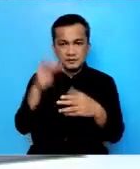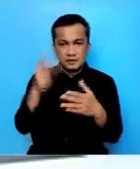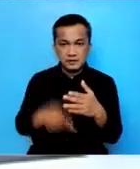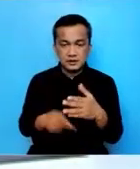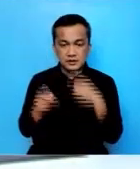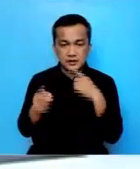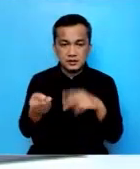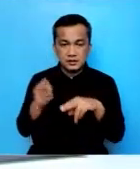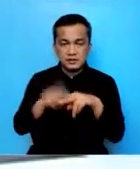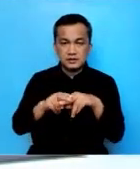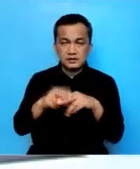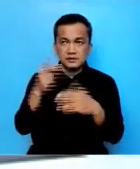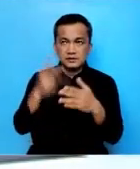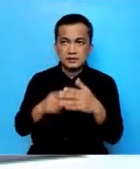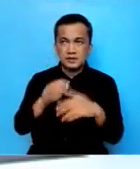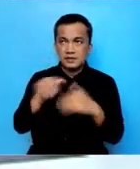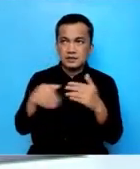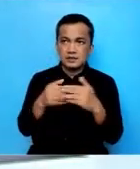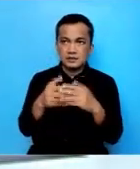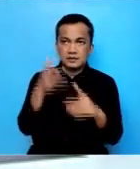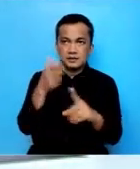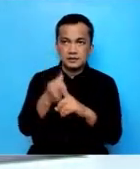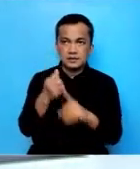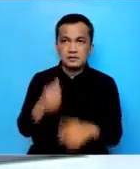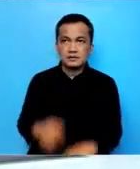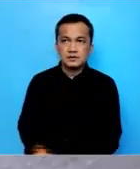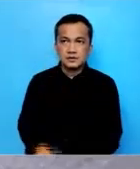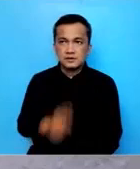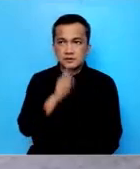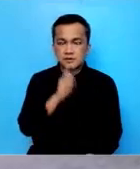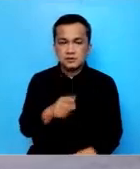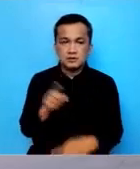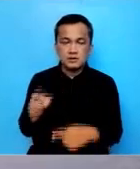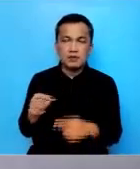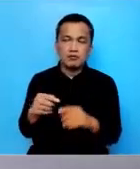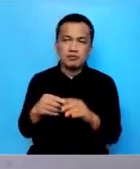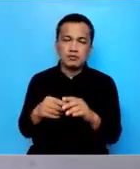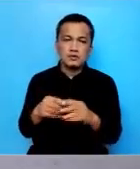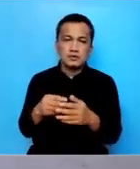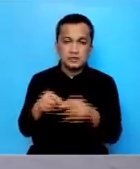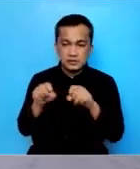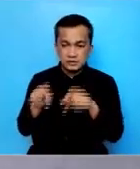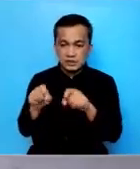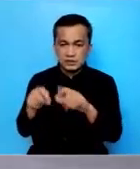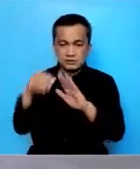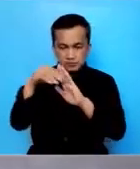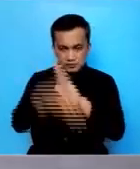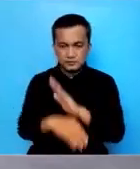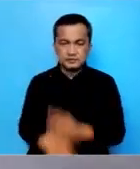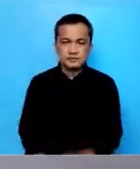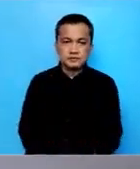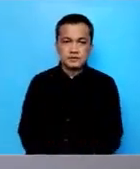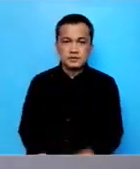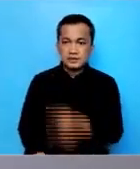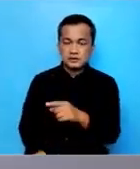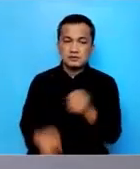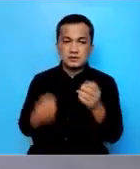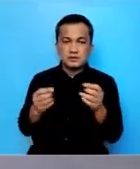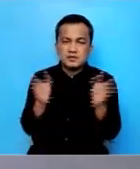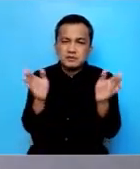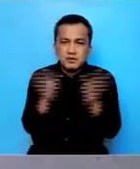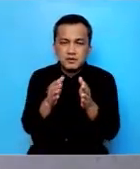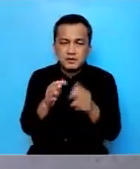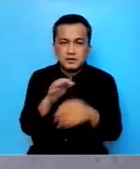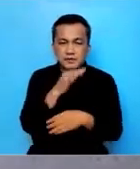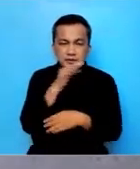price, everybody's affected. Definitely, your sales will go down. Dahil dito, marami ng mas maliliit na layer farm ang